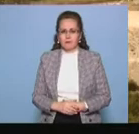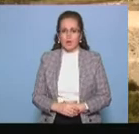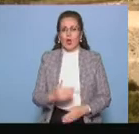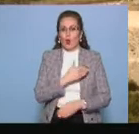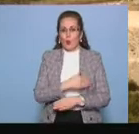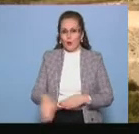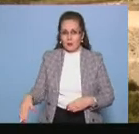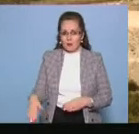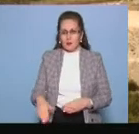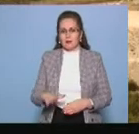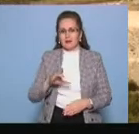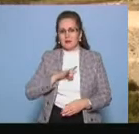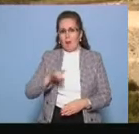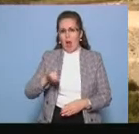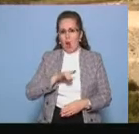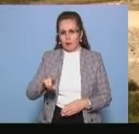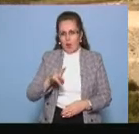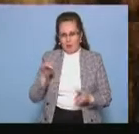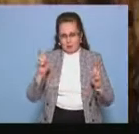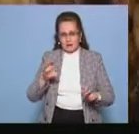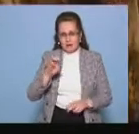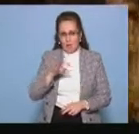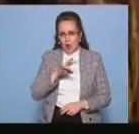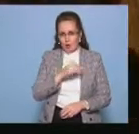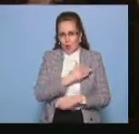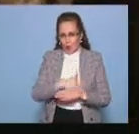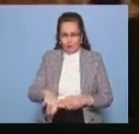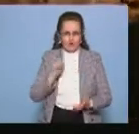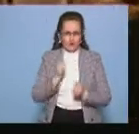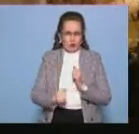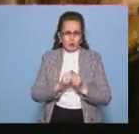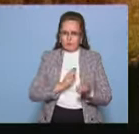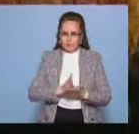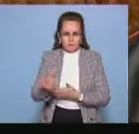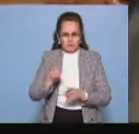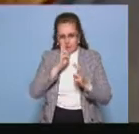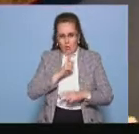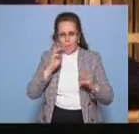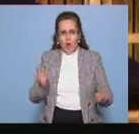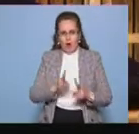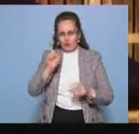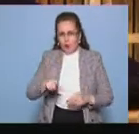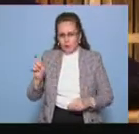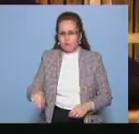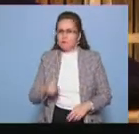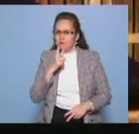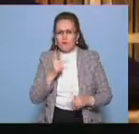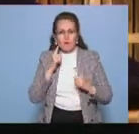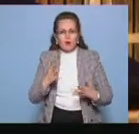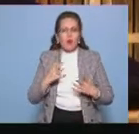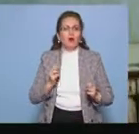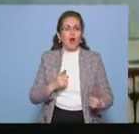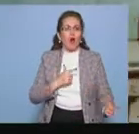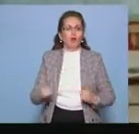Улица Самолетная на окраине Ижевска часто попадает в поле зрения пожарных. Вот и сегодня огнеборцы в преддверии зимы выясняют, как жители подготовили